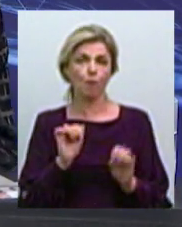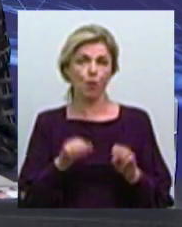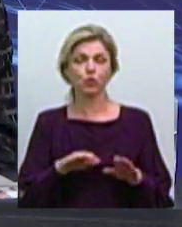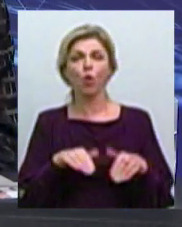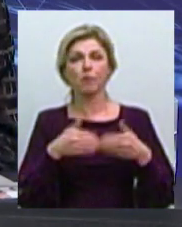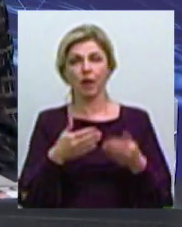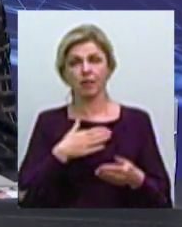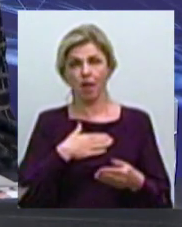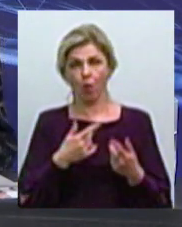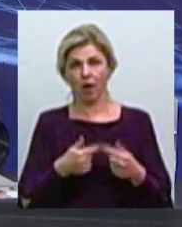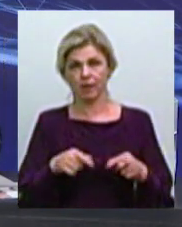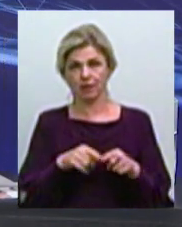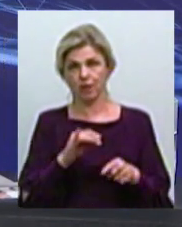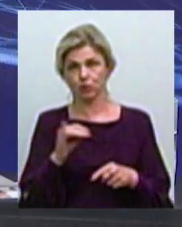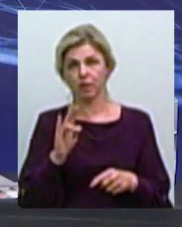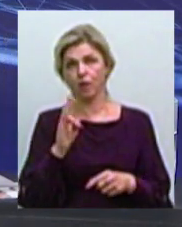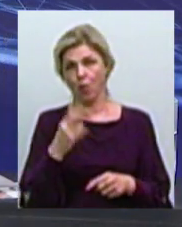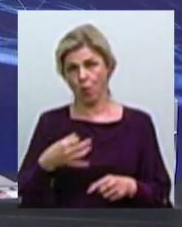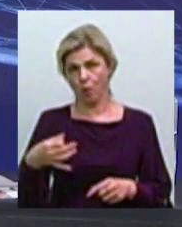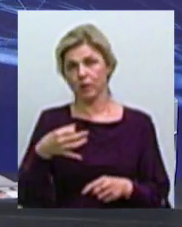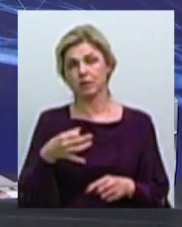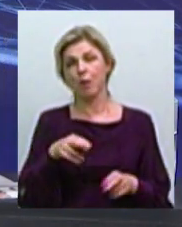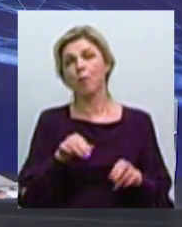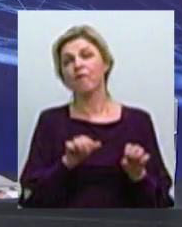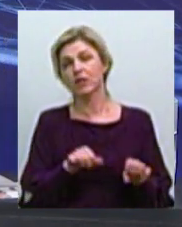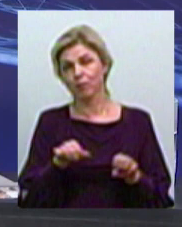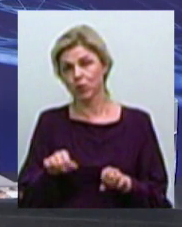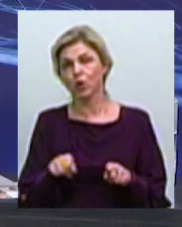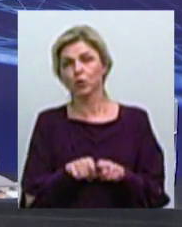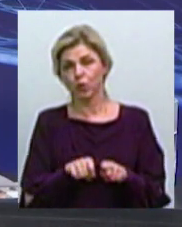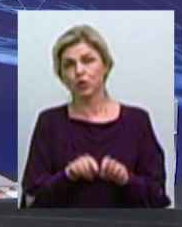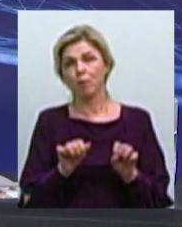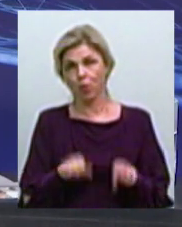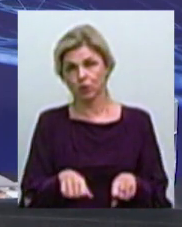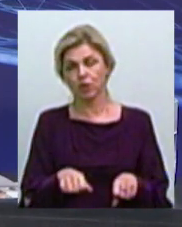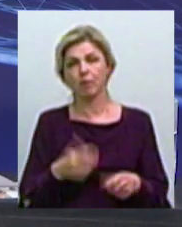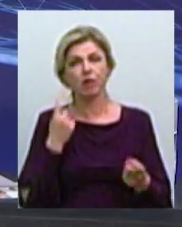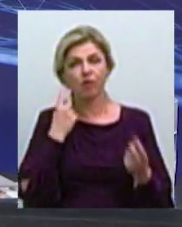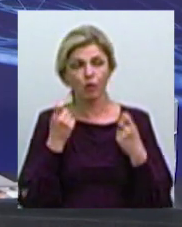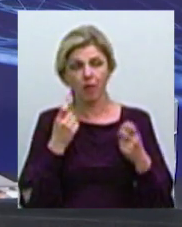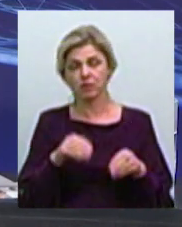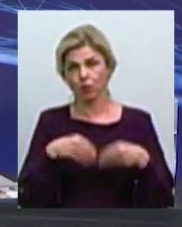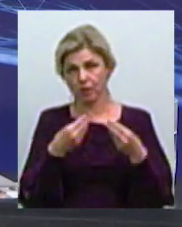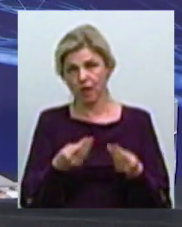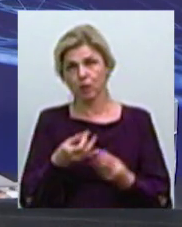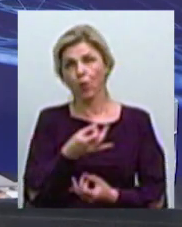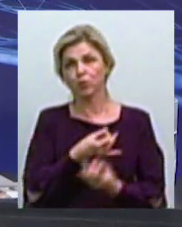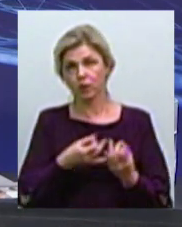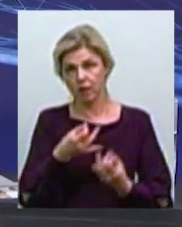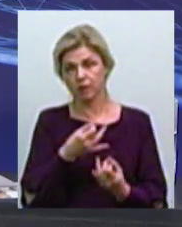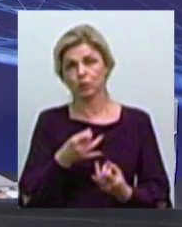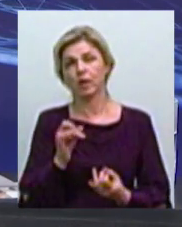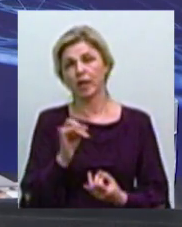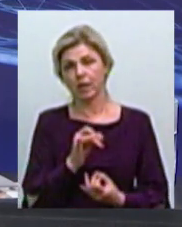нашу организацию здесь, в Николаевской области. Мы, по возможности, тоже можем и какую-то информацию дать, и консультацию. Ну, и в то же